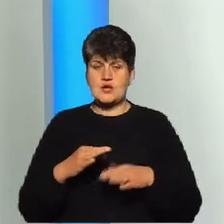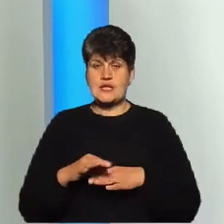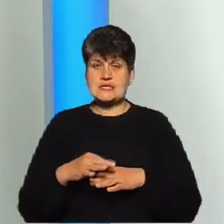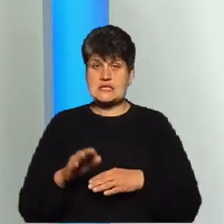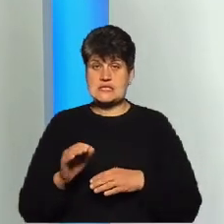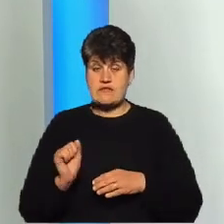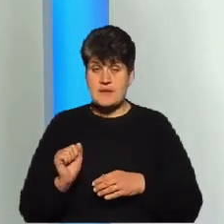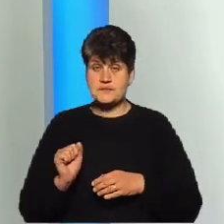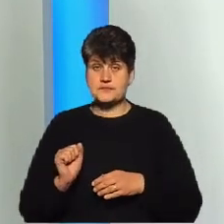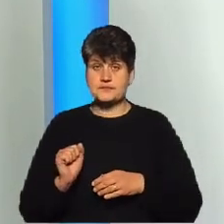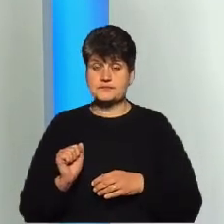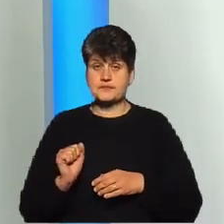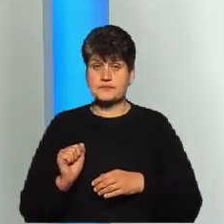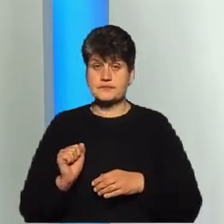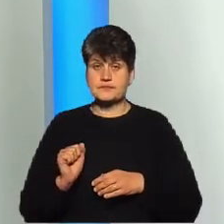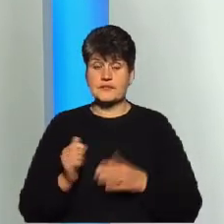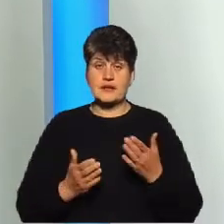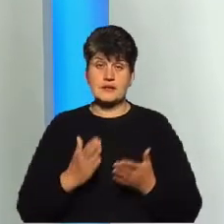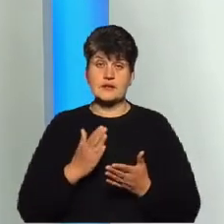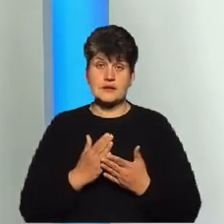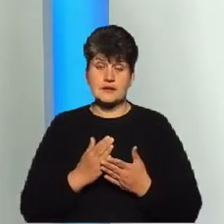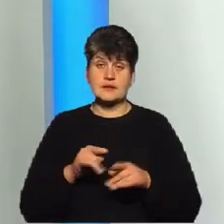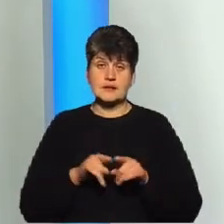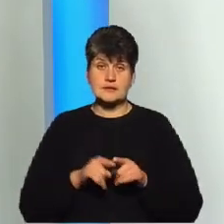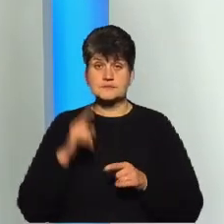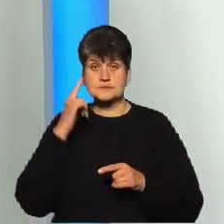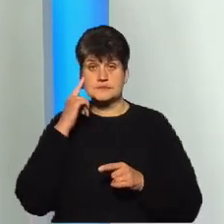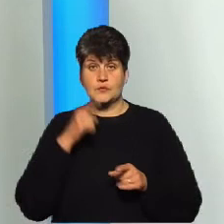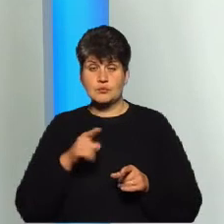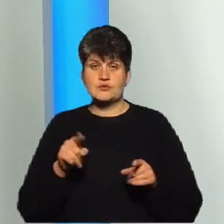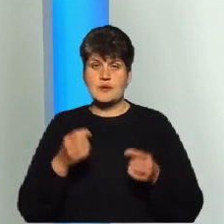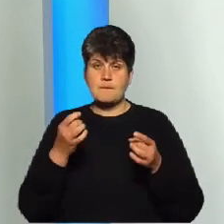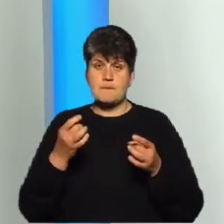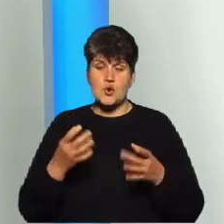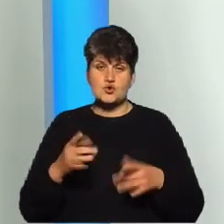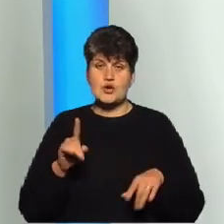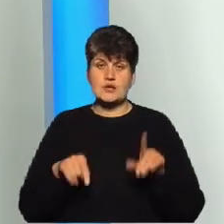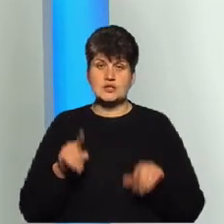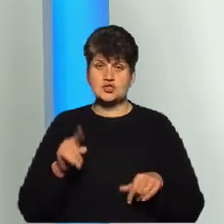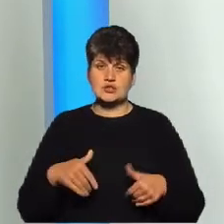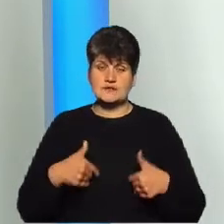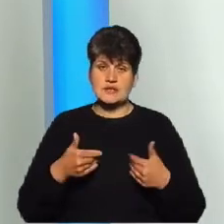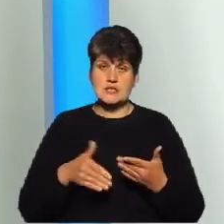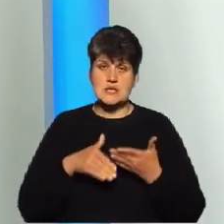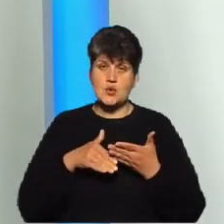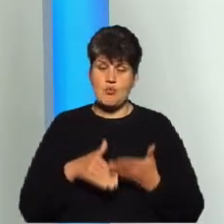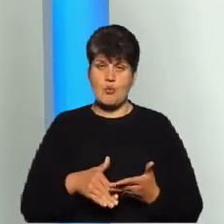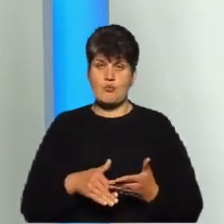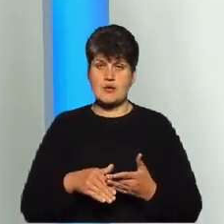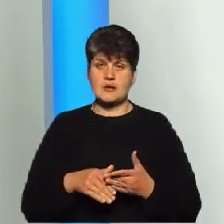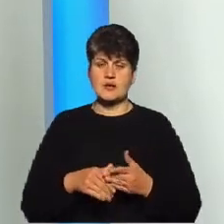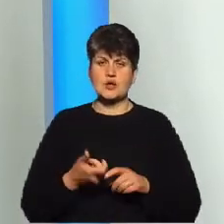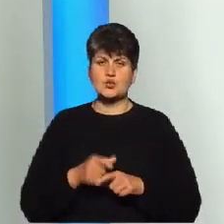але існує такий стереотип, таке твердження, що вони просто рідше звертаються за допомогою і набагато рідше про